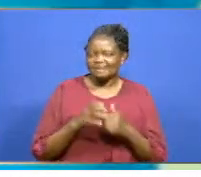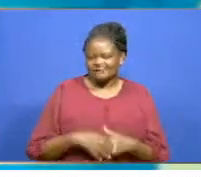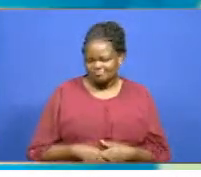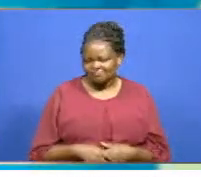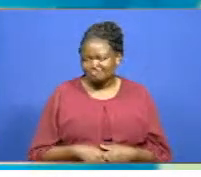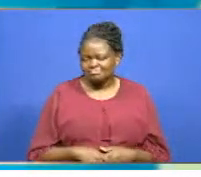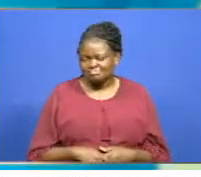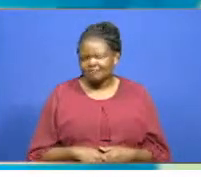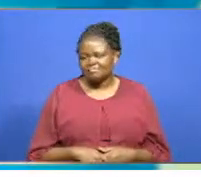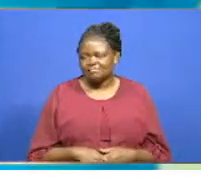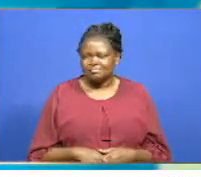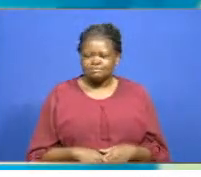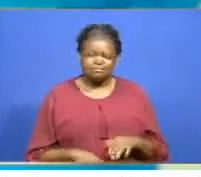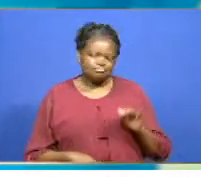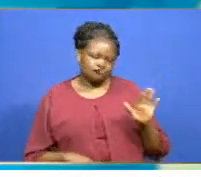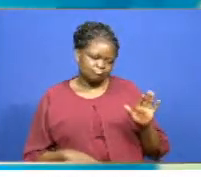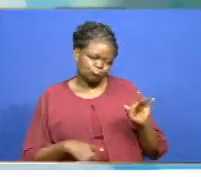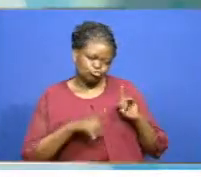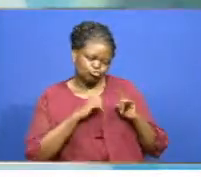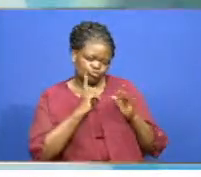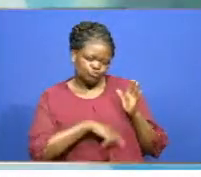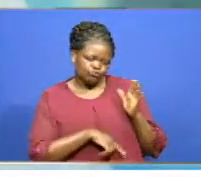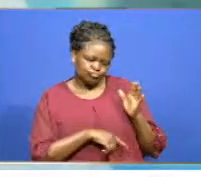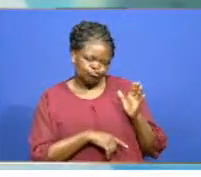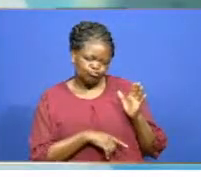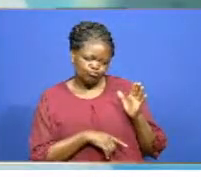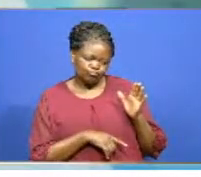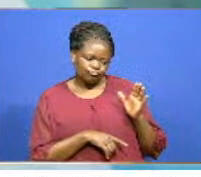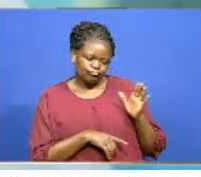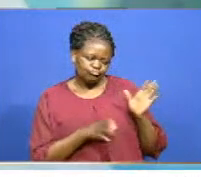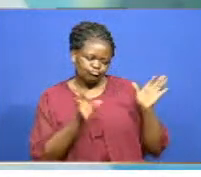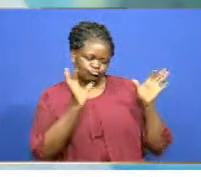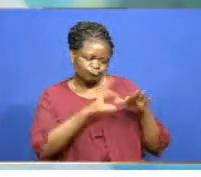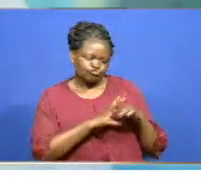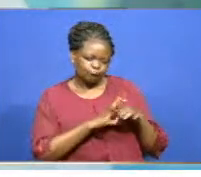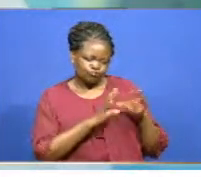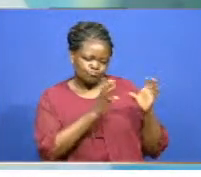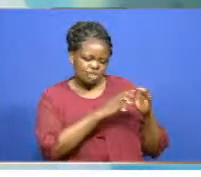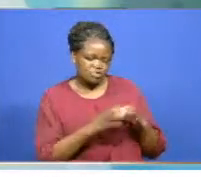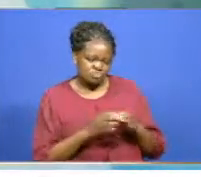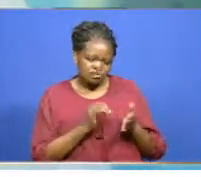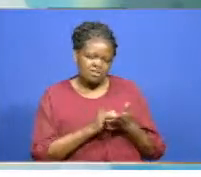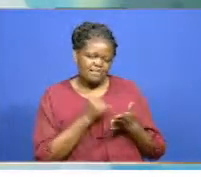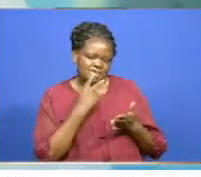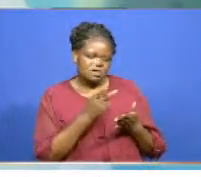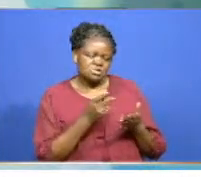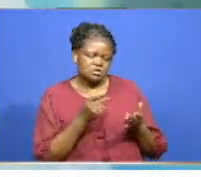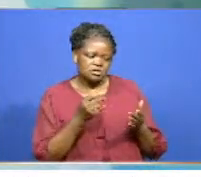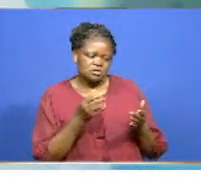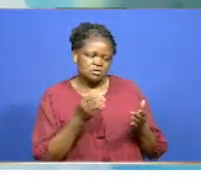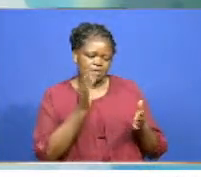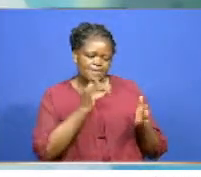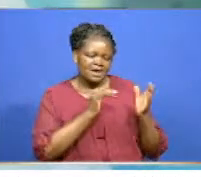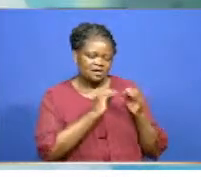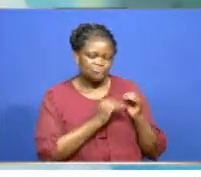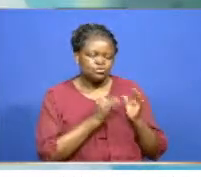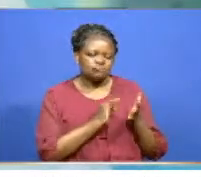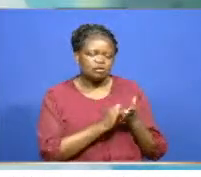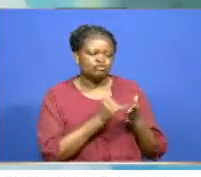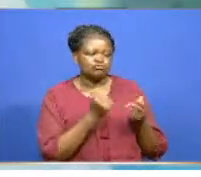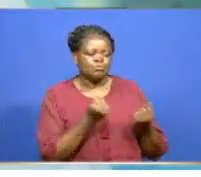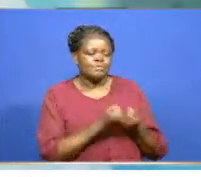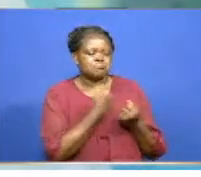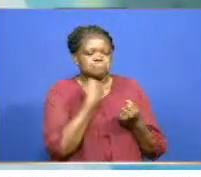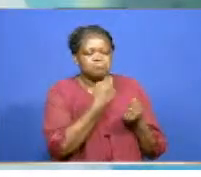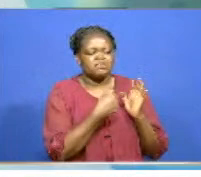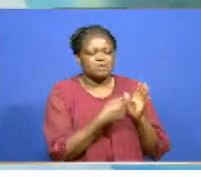sana. Ningependa tuzungumze kuhusiana na miungano ya vyama ambayo imeshuhudiwa katika chaguzi ndogo za hivi majuzi, ambapo unaona ya kwamba ikiwa